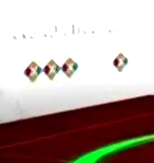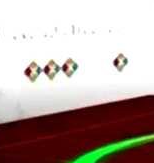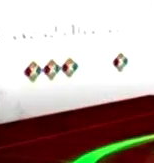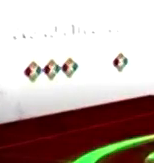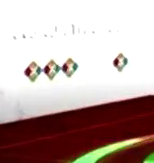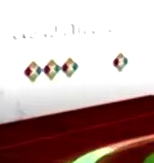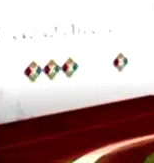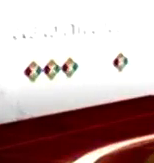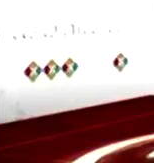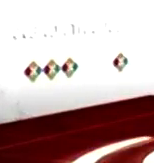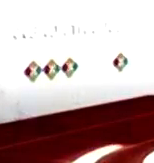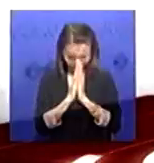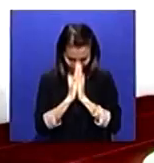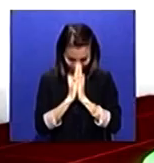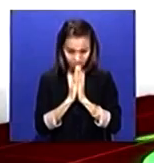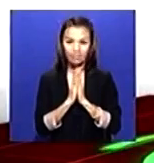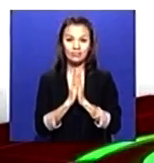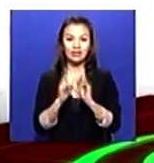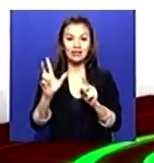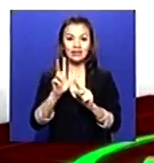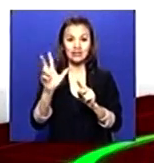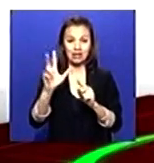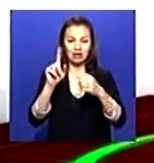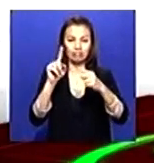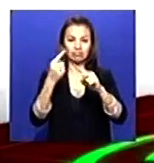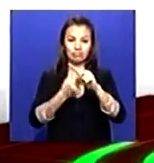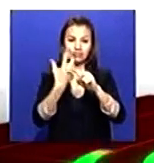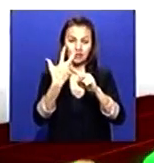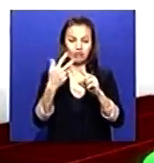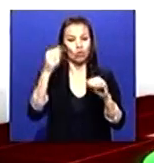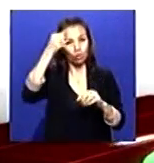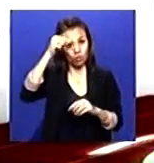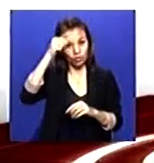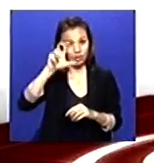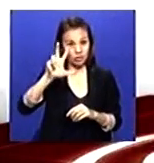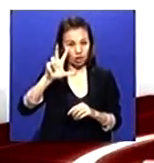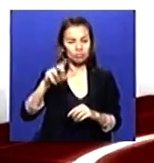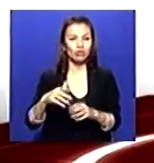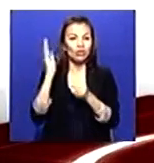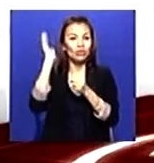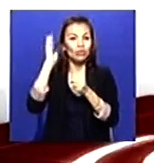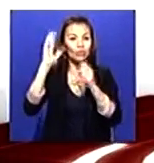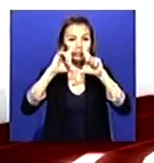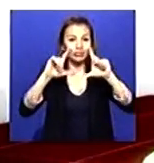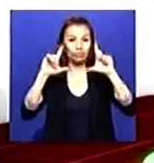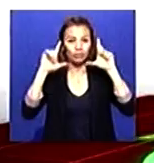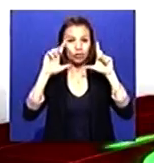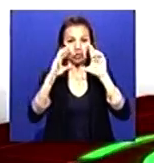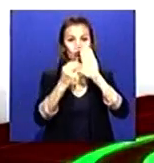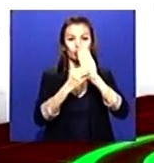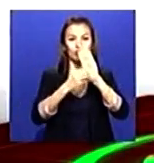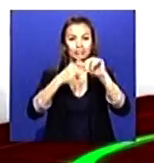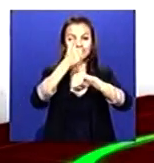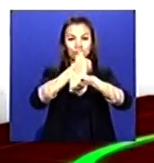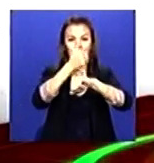สวัสดีค่ะ3มีนาชี้ชะตากทม.เหลือเวลาอีกเพียง3วันค่ะสำหรับการหาเสียงของผู้สมัครผู้ว่ากทม.ก่อนที่จะ